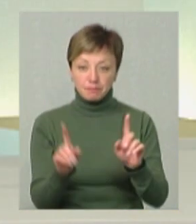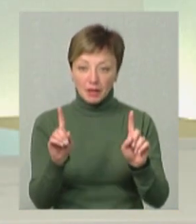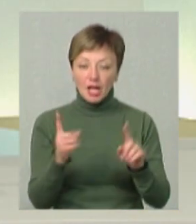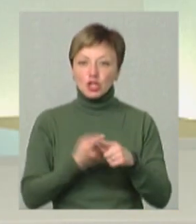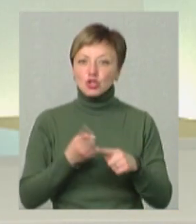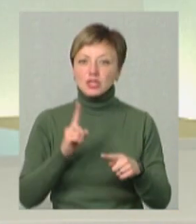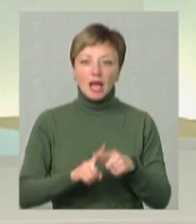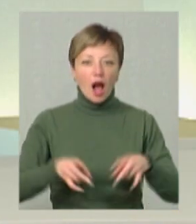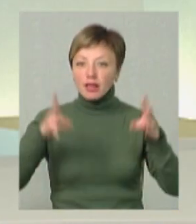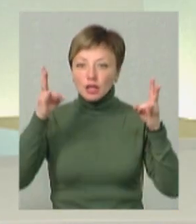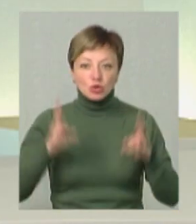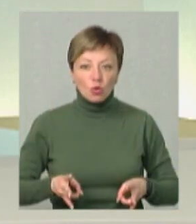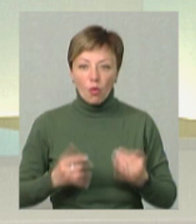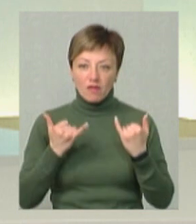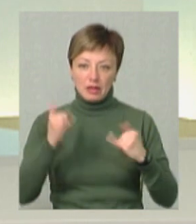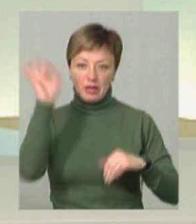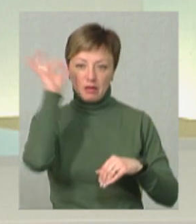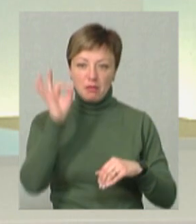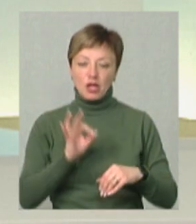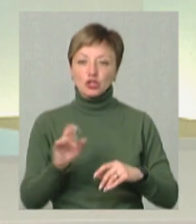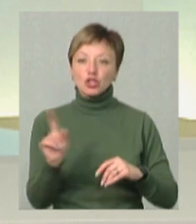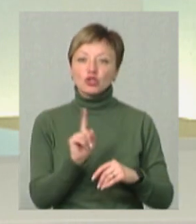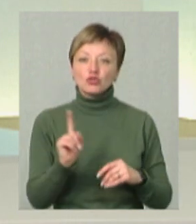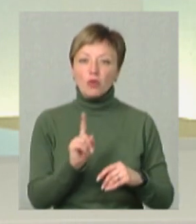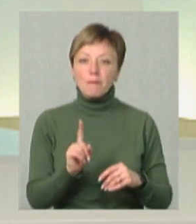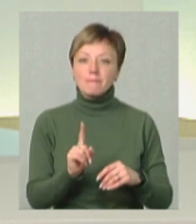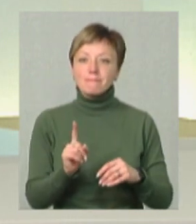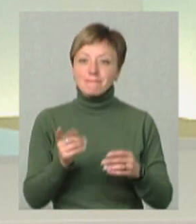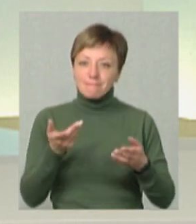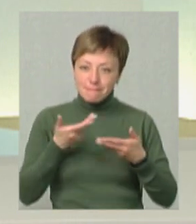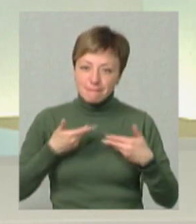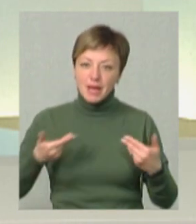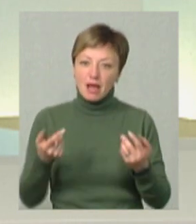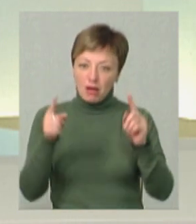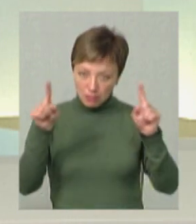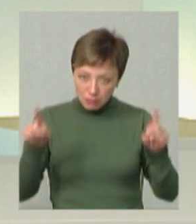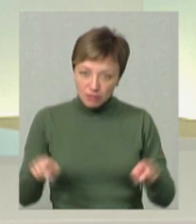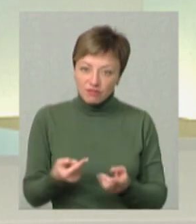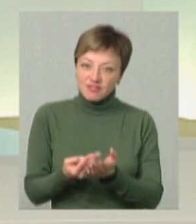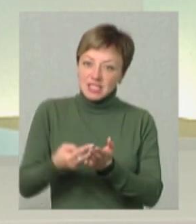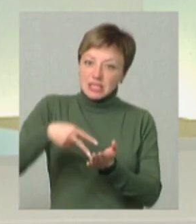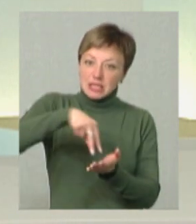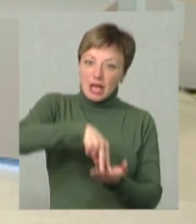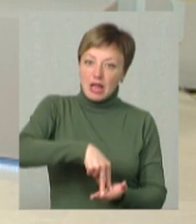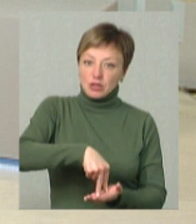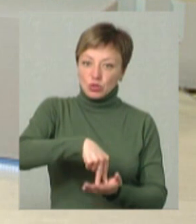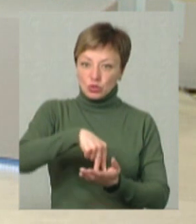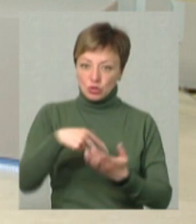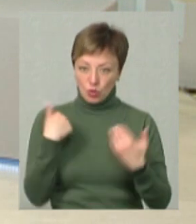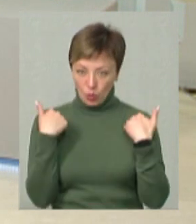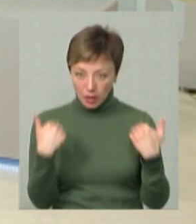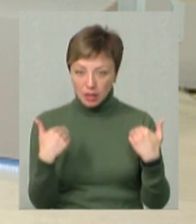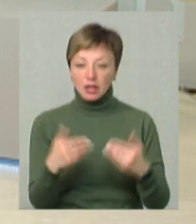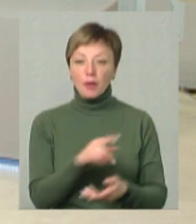Що це катастрофа для Німеччини. І для того, щоб ми встали з колін, як каже оцей Путлер,